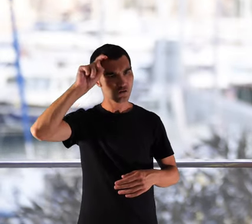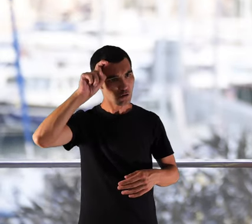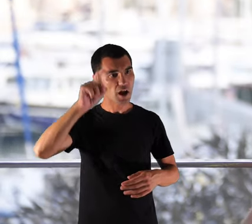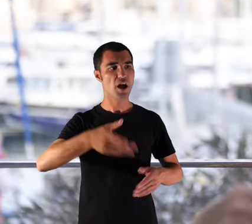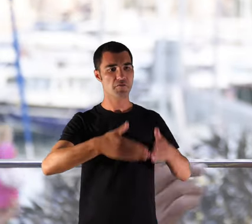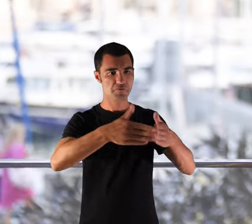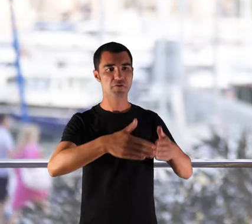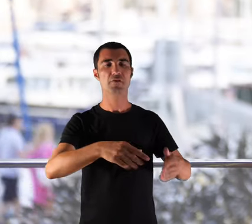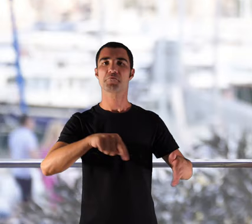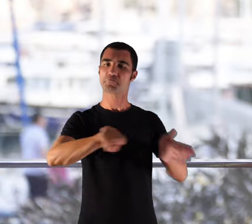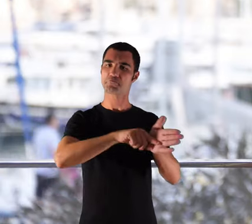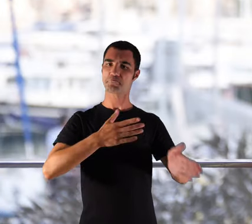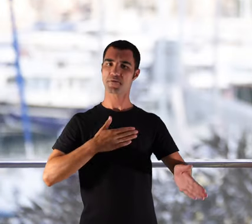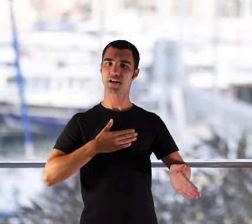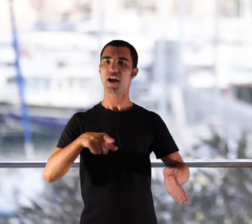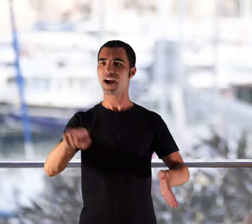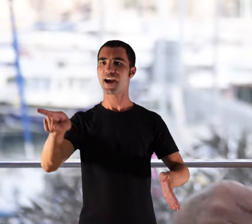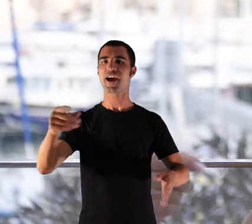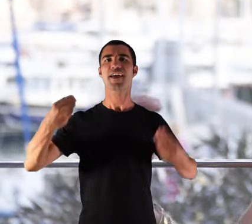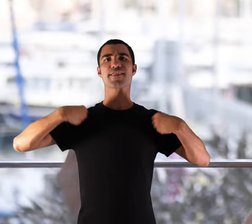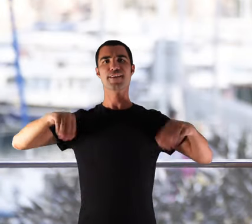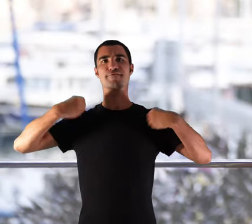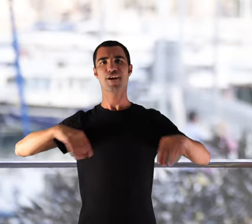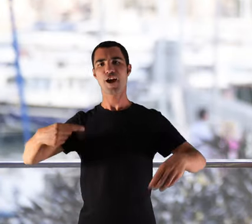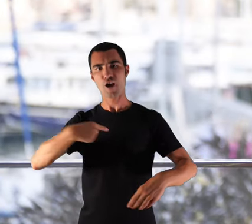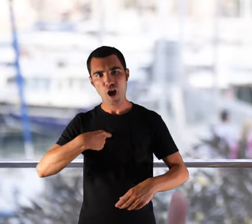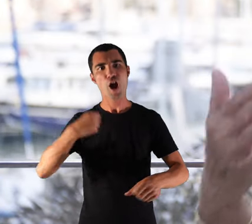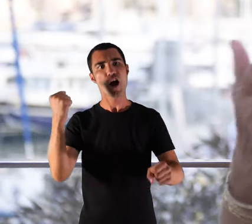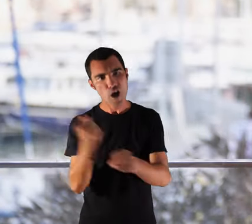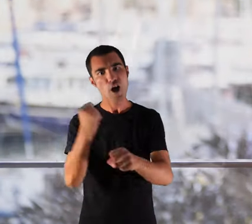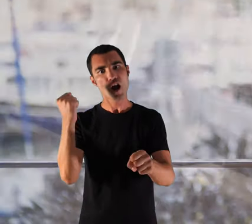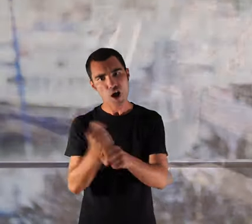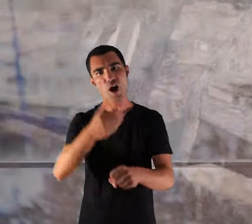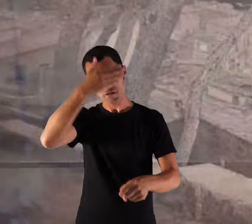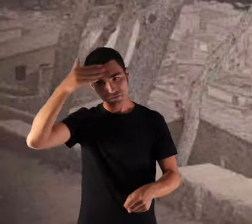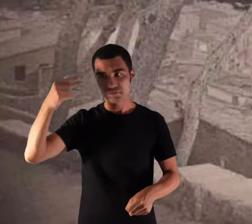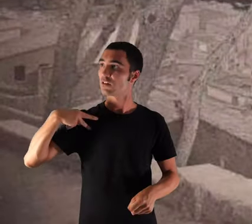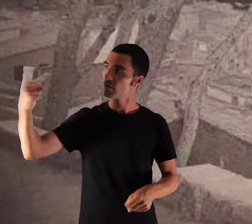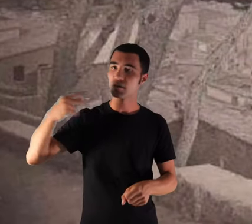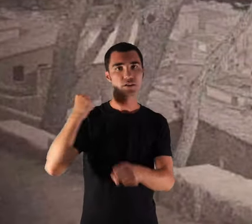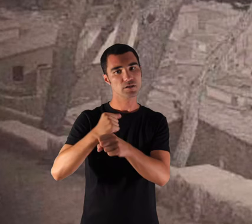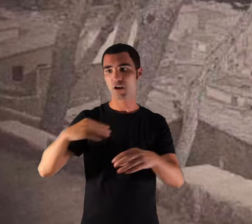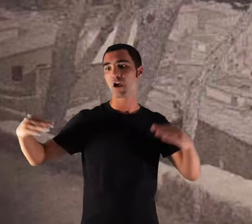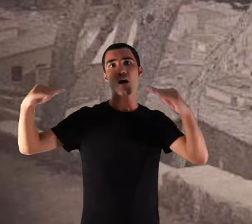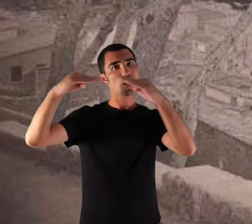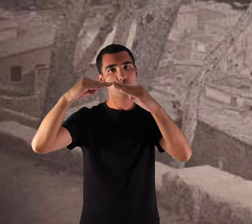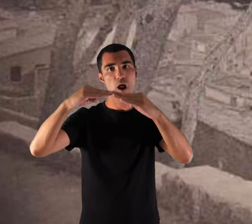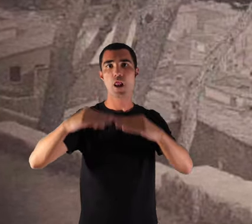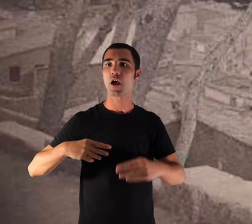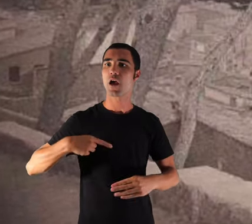com que jo havia fet tanta feina com ell. I estava pagada de tots dos que volia que dugués el meu nom.